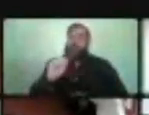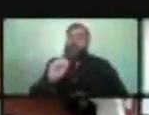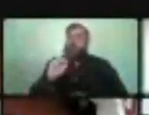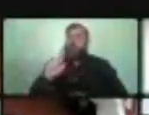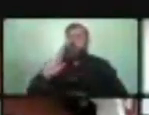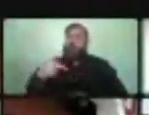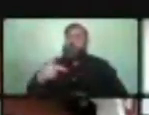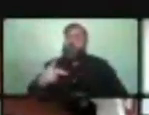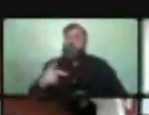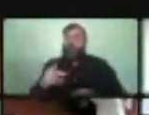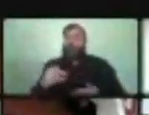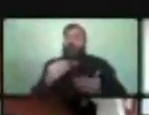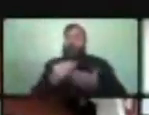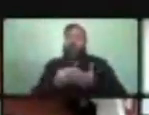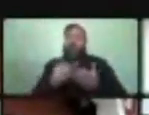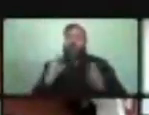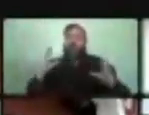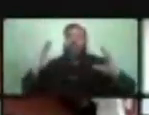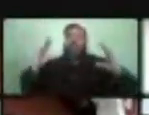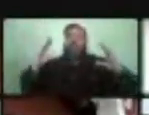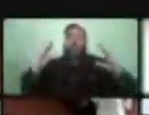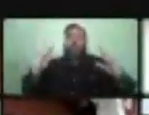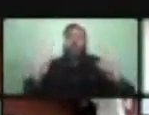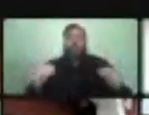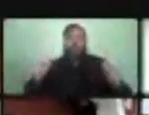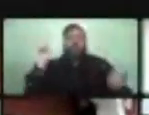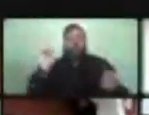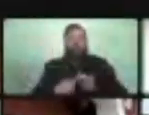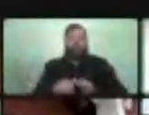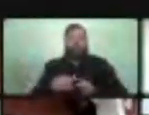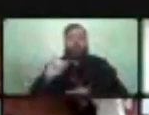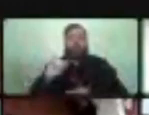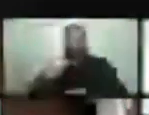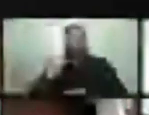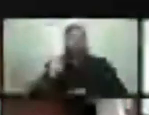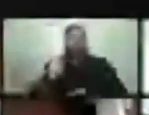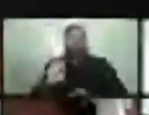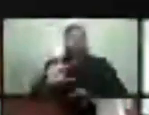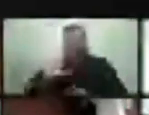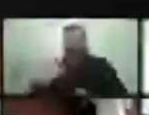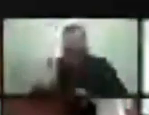na wale ambao walikuwa kitufadhili